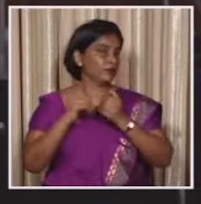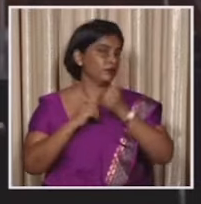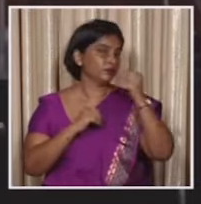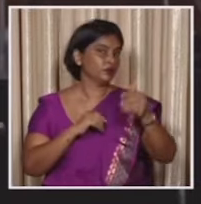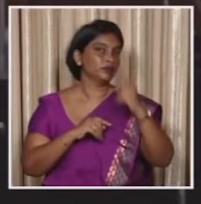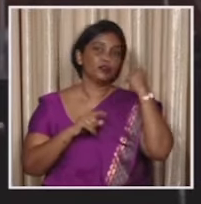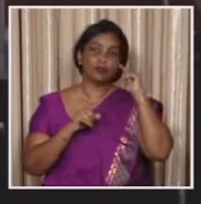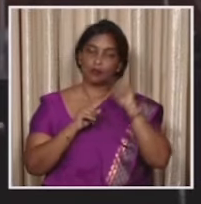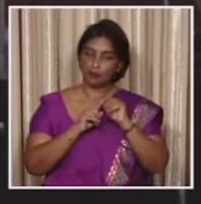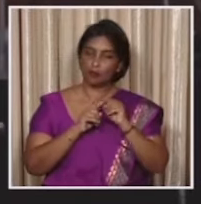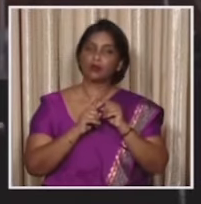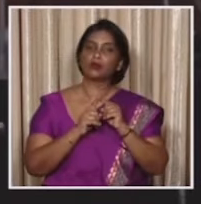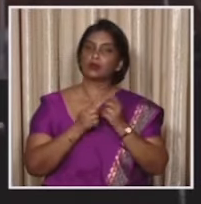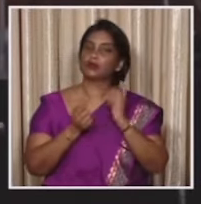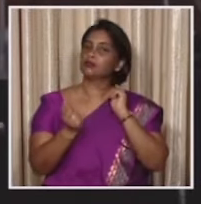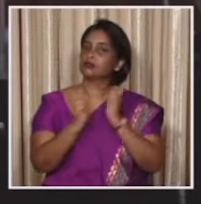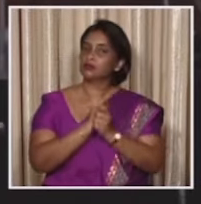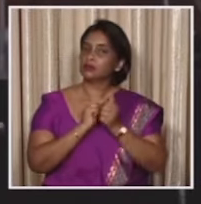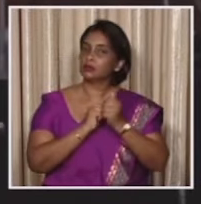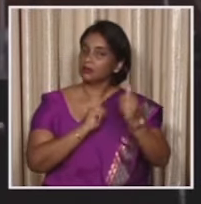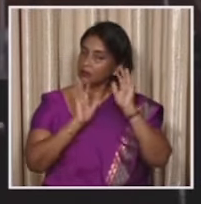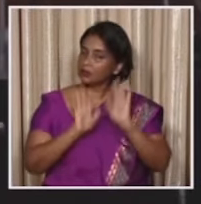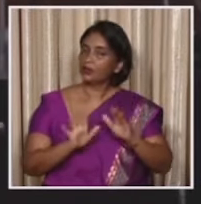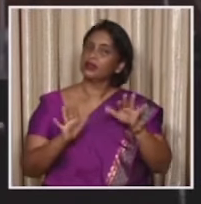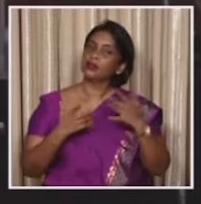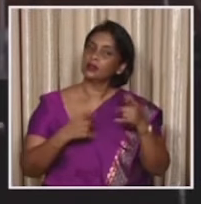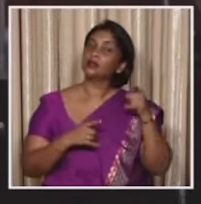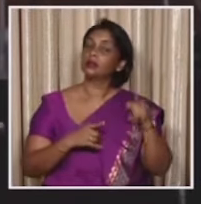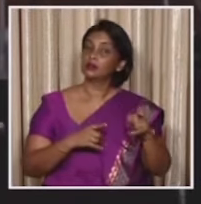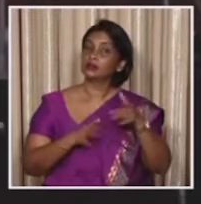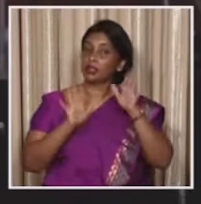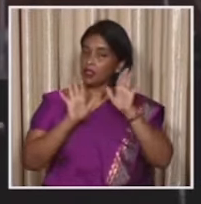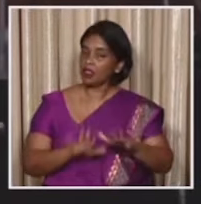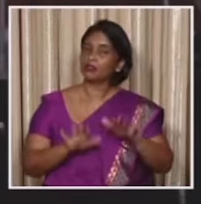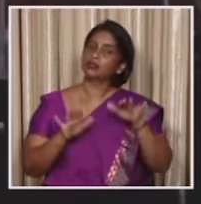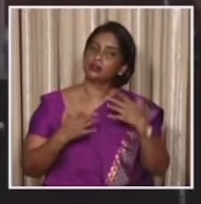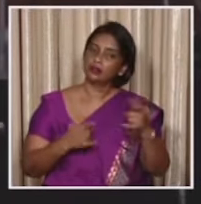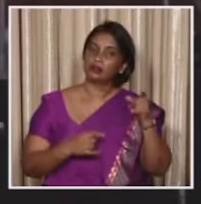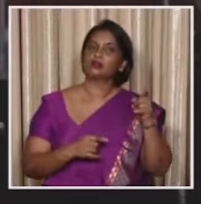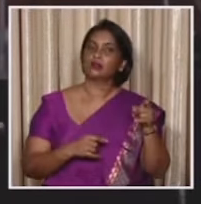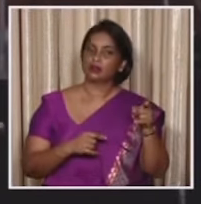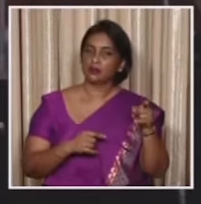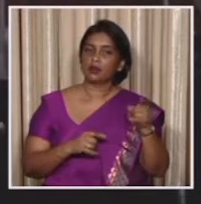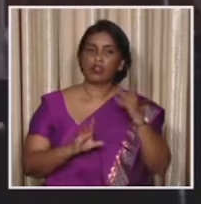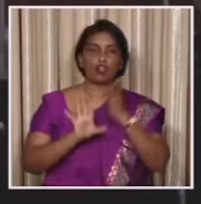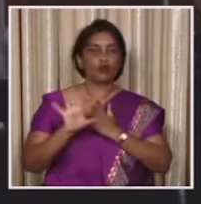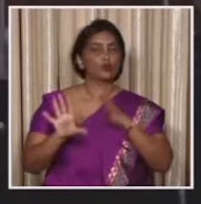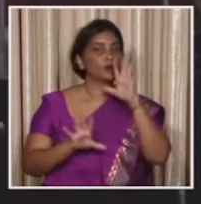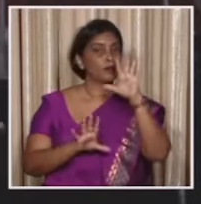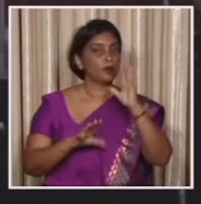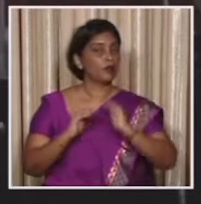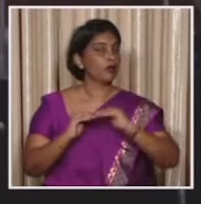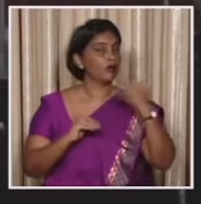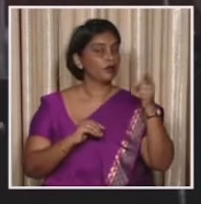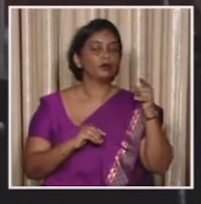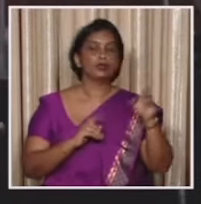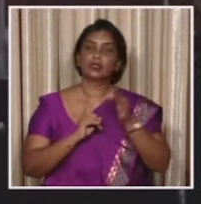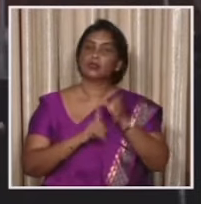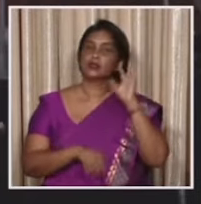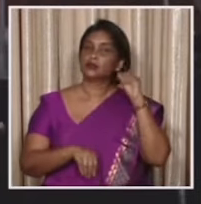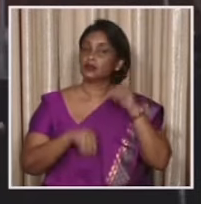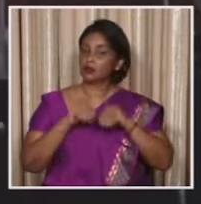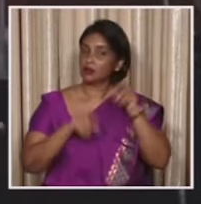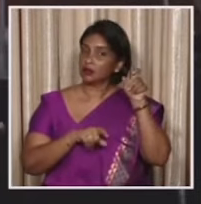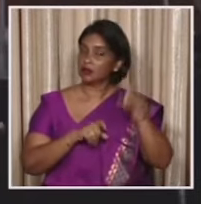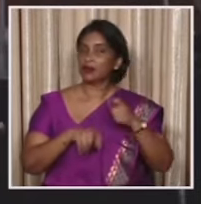වගන්තිය සංශෝධනය කළත් නැතත්, ඕක තිබුණත් නැතත් වසර පහ ඉක්මවා